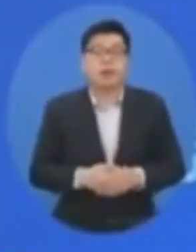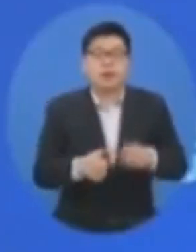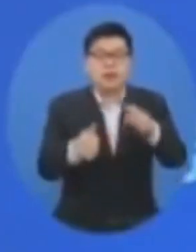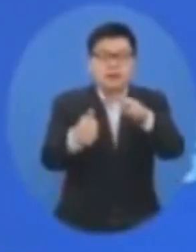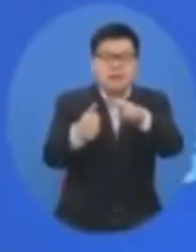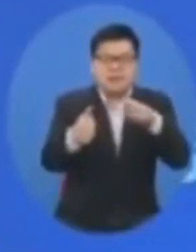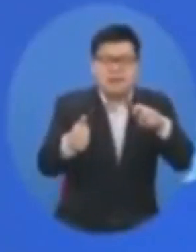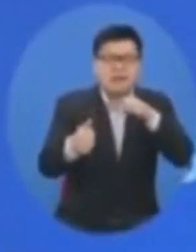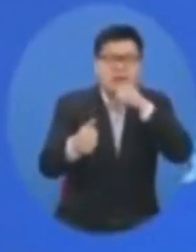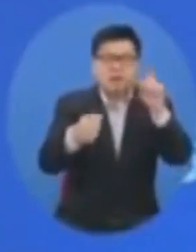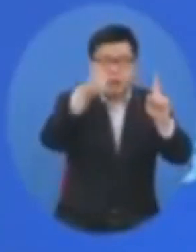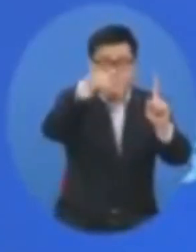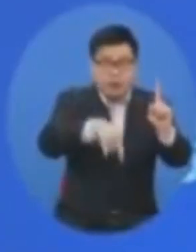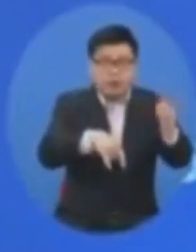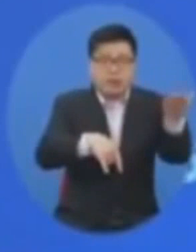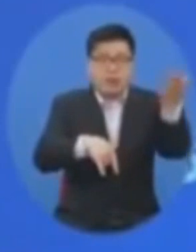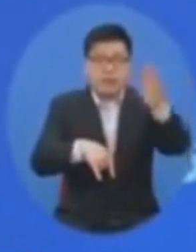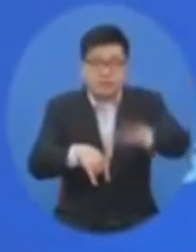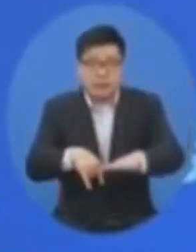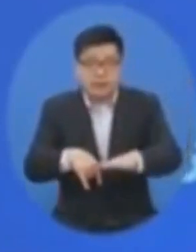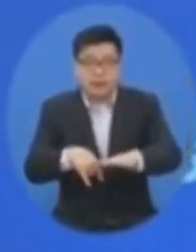있어도 사실상